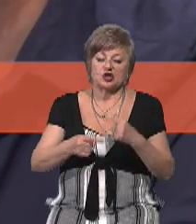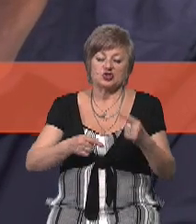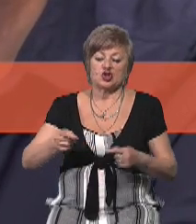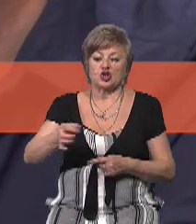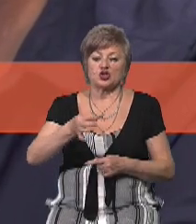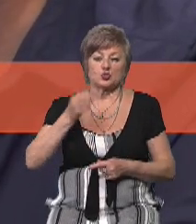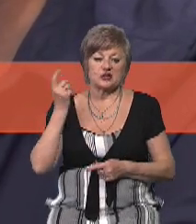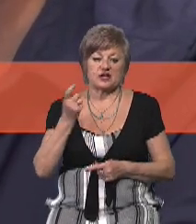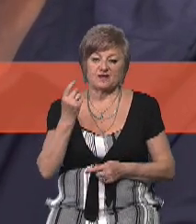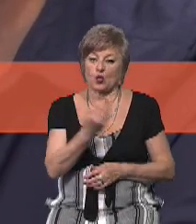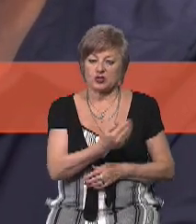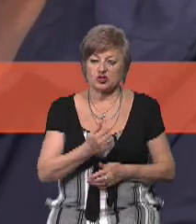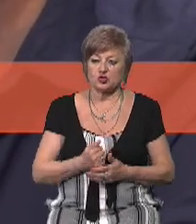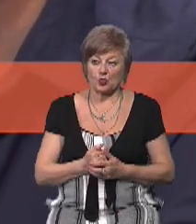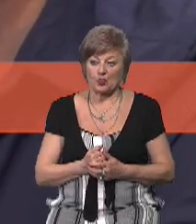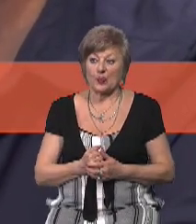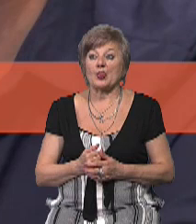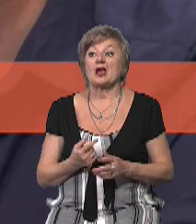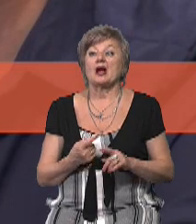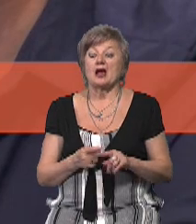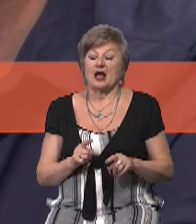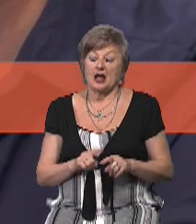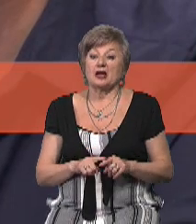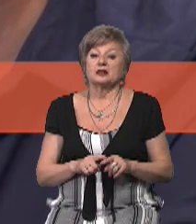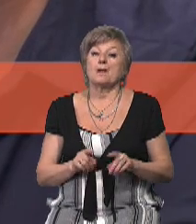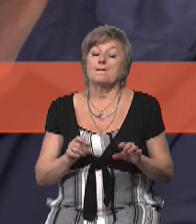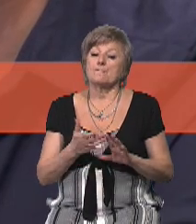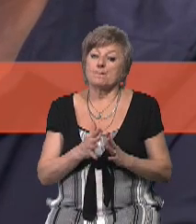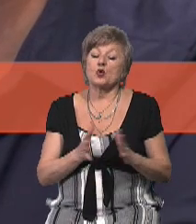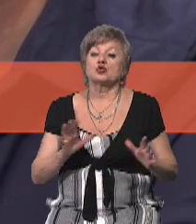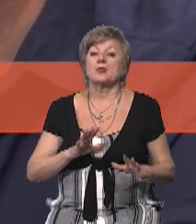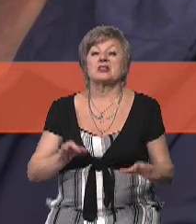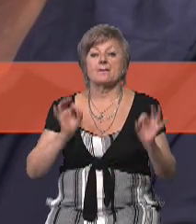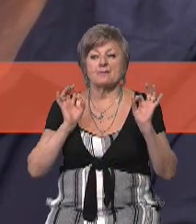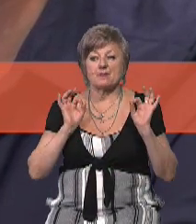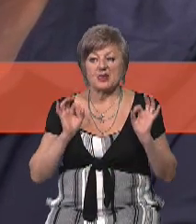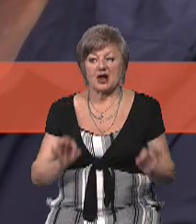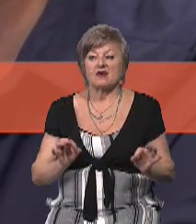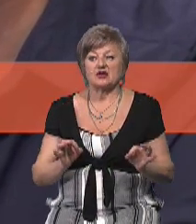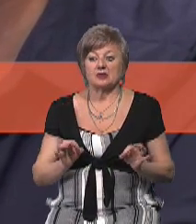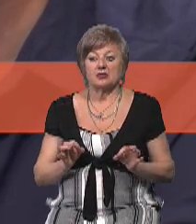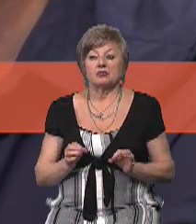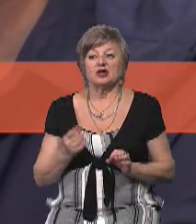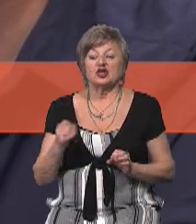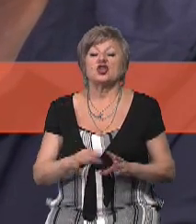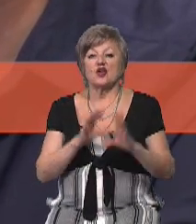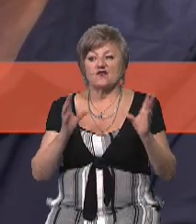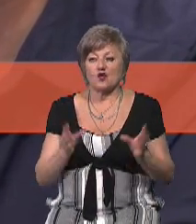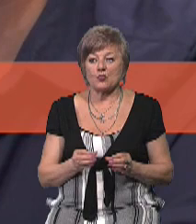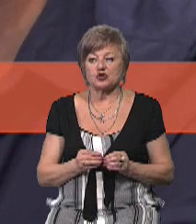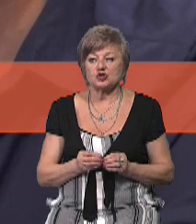все-таки намагалися це зробити. Більше тому, що це більш було правильним, от, і більш стратегічним. І що взагалі